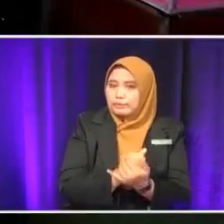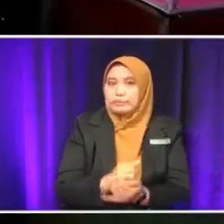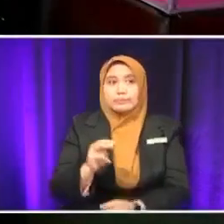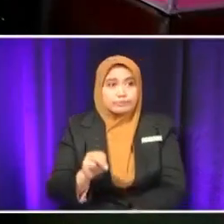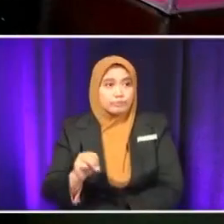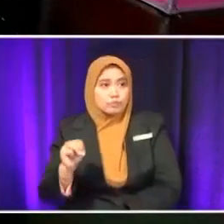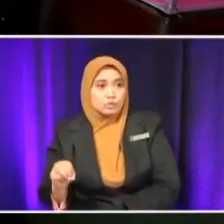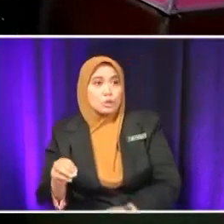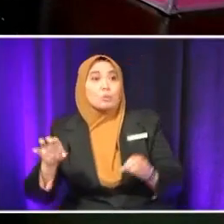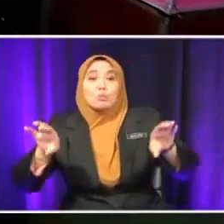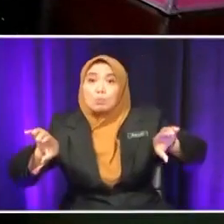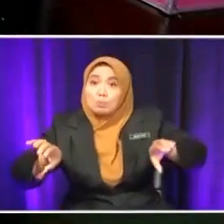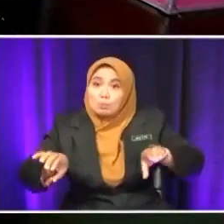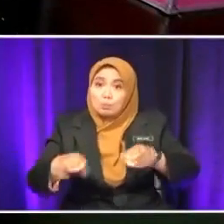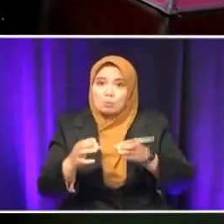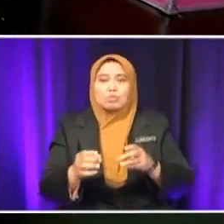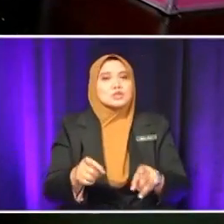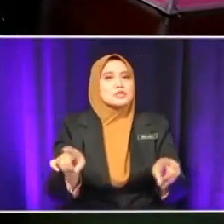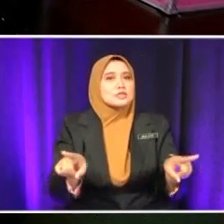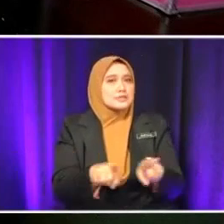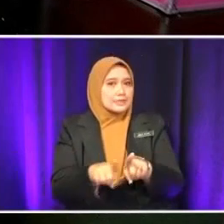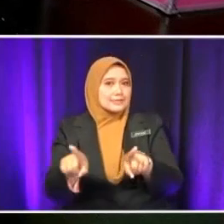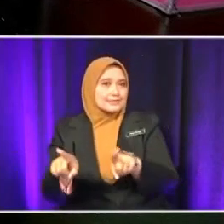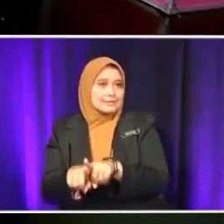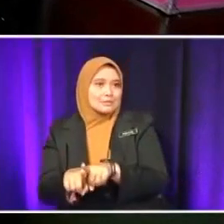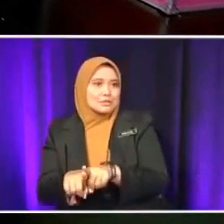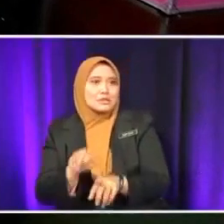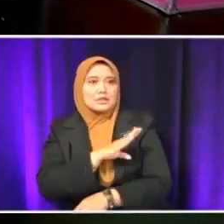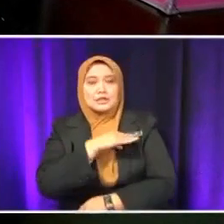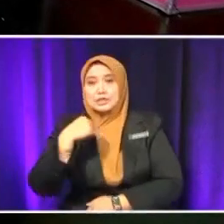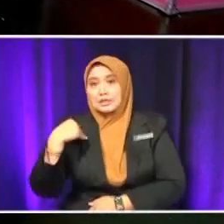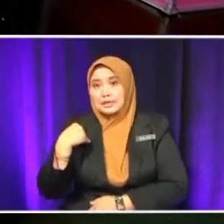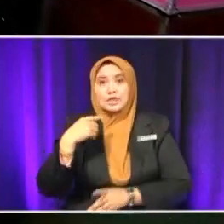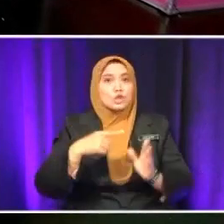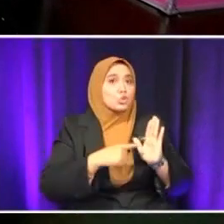Oh, boleh? Okay, kena buat. Okey, okay, baik. Buat dan kejap lagi tunjuk jawapan.